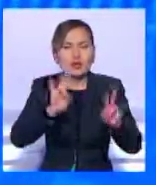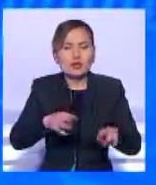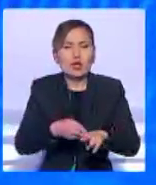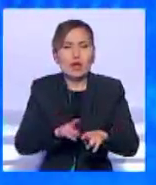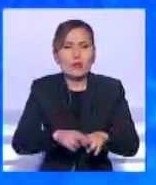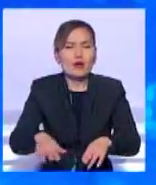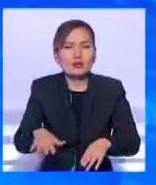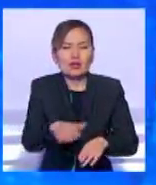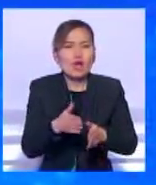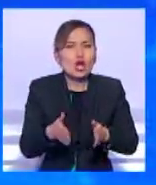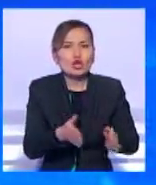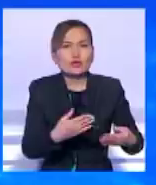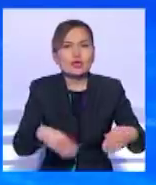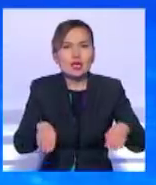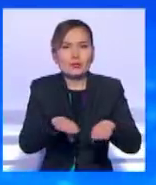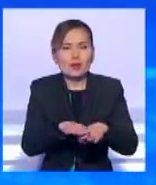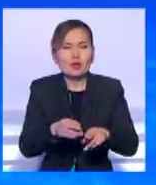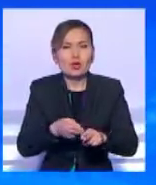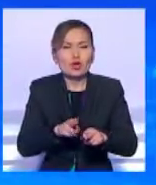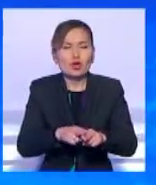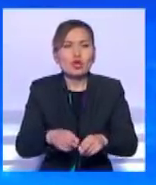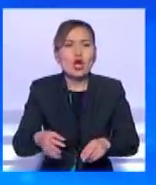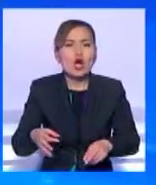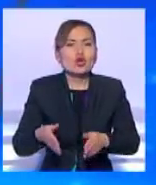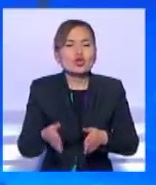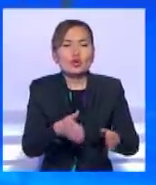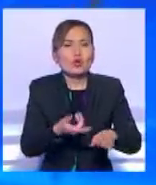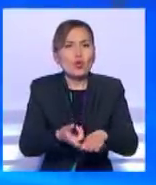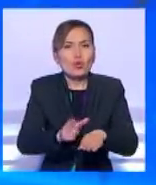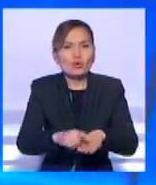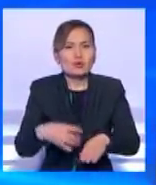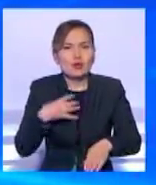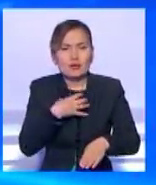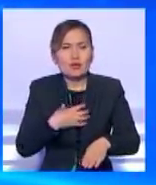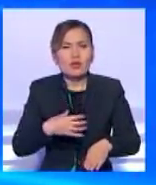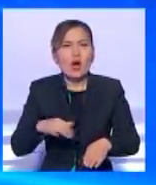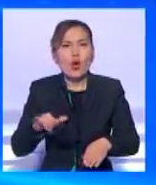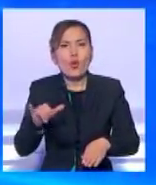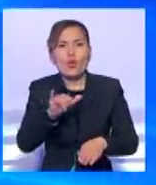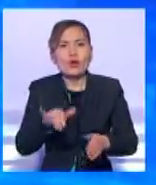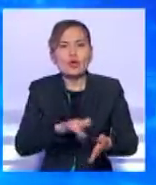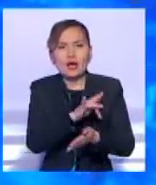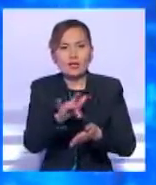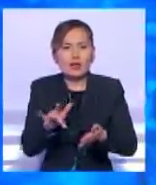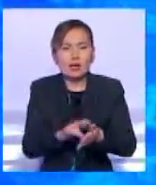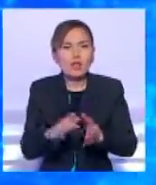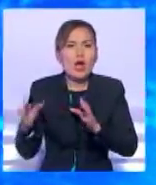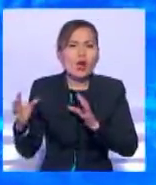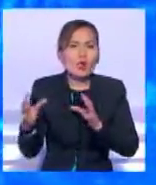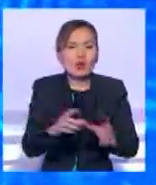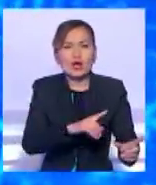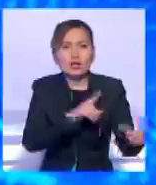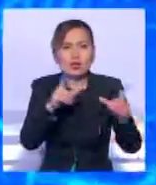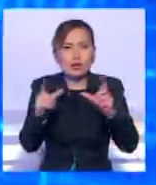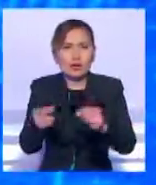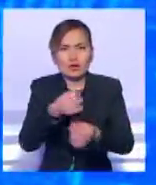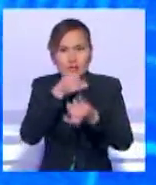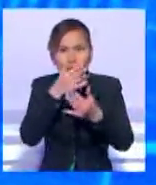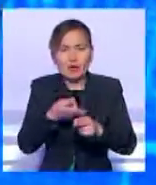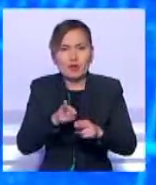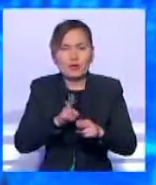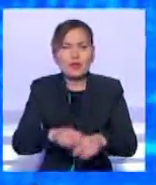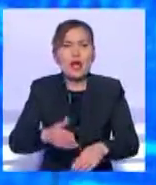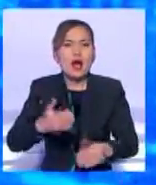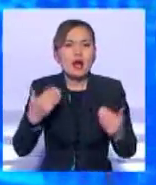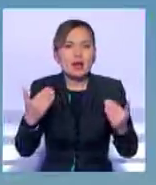Ордасы ауданымен қатынас қиындады. Бұл аралықтағы жол облыстық маңызға ие. Сондықтан Орал қаласына қатынайтын көліктердің дені соның бойымен жүреді.